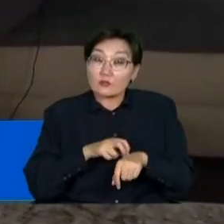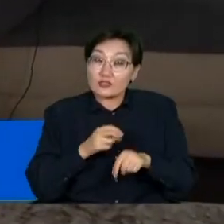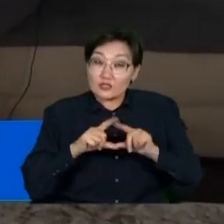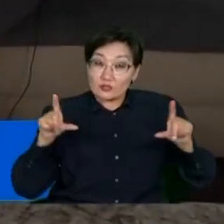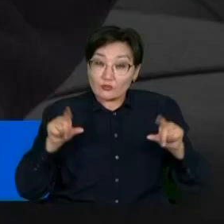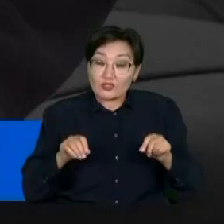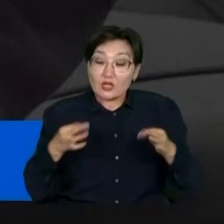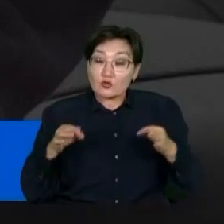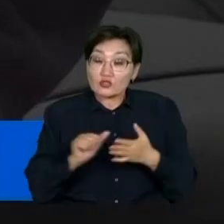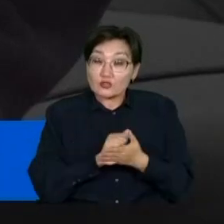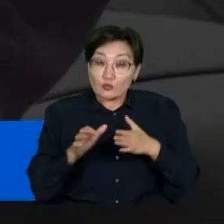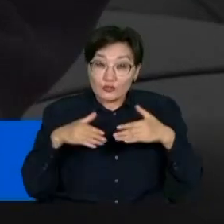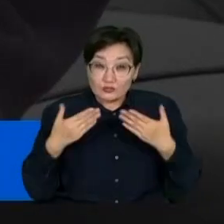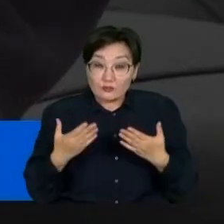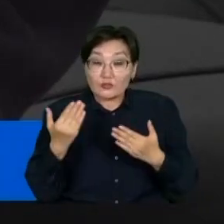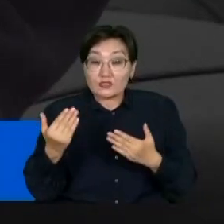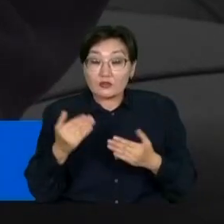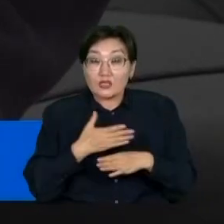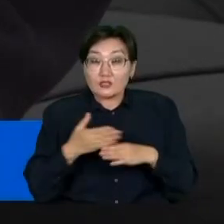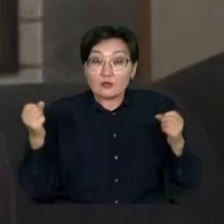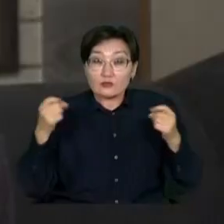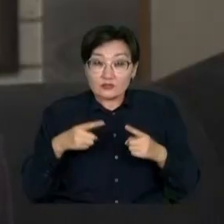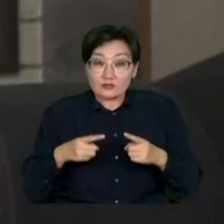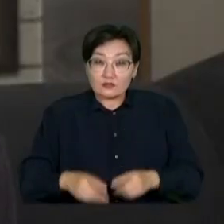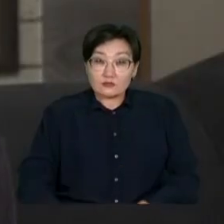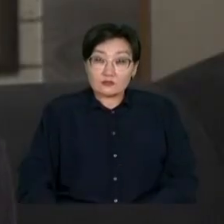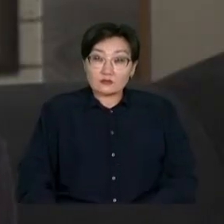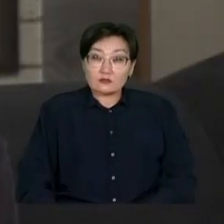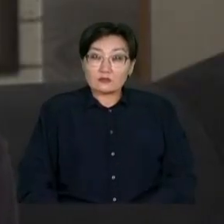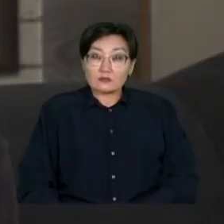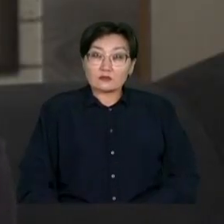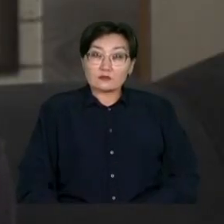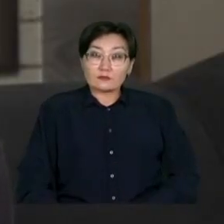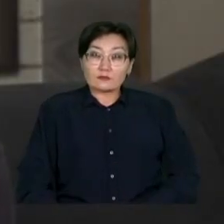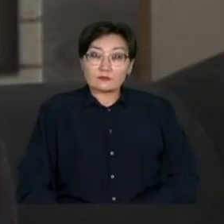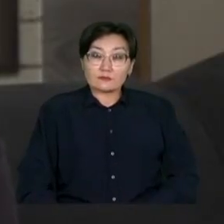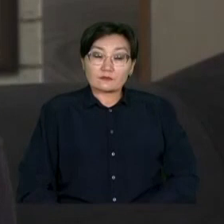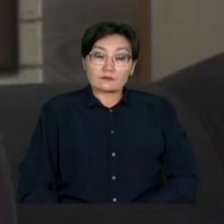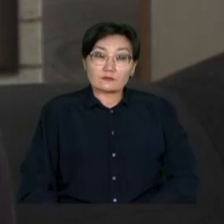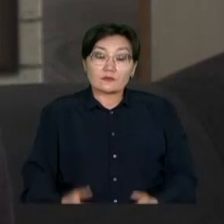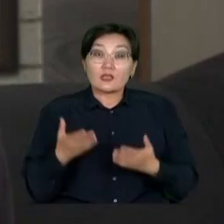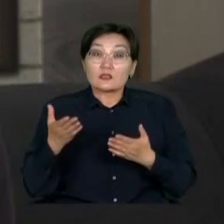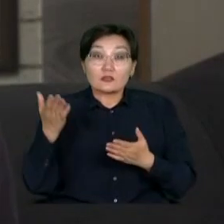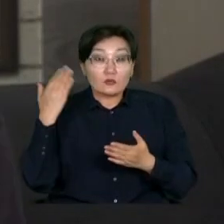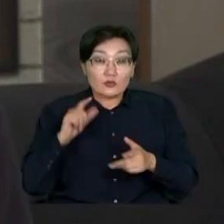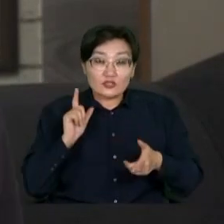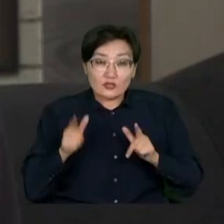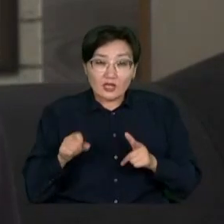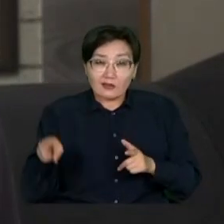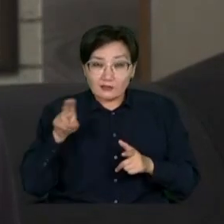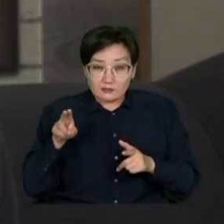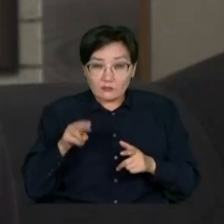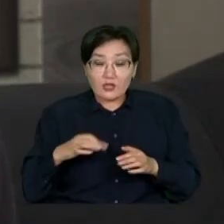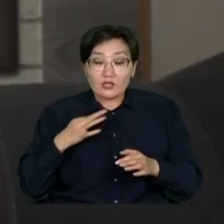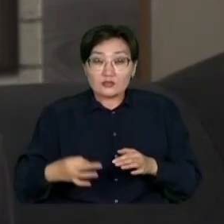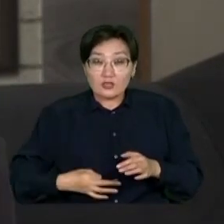тіпті рұқсат құжаты да жоқ дейді, бірақ оны кейін білген. Это был просто... Ол кезді нағыз тозақ деуге болады.